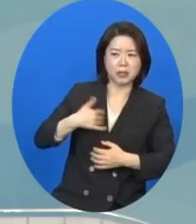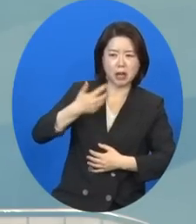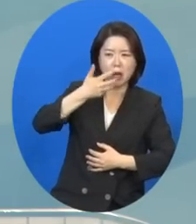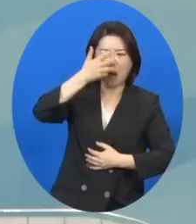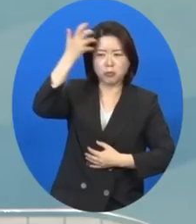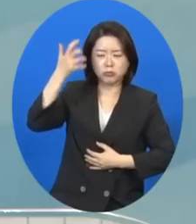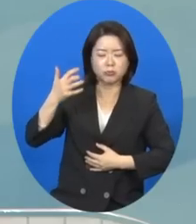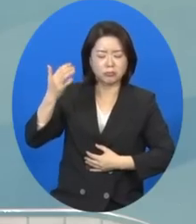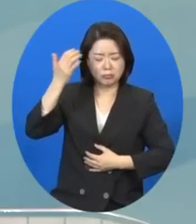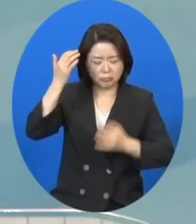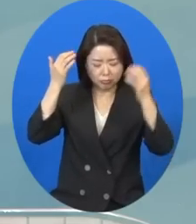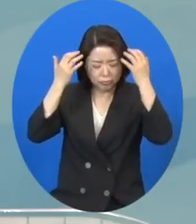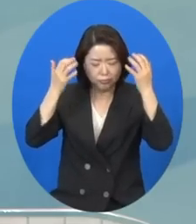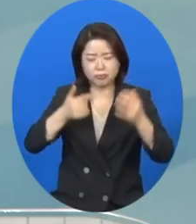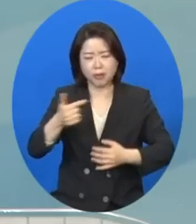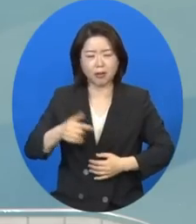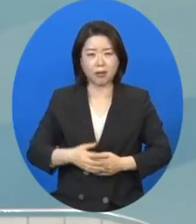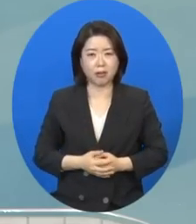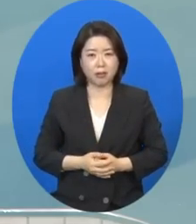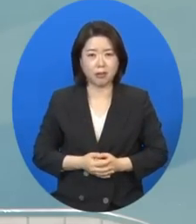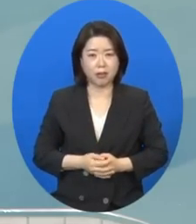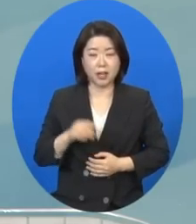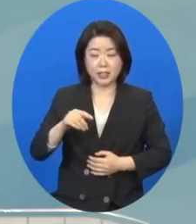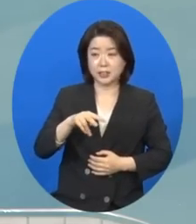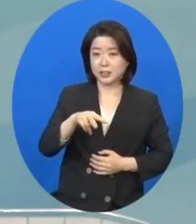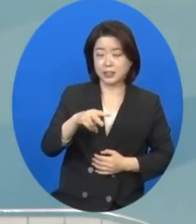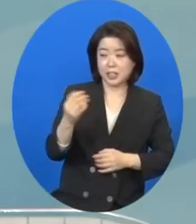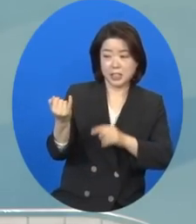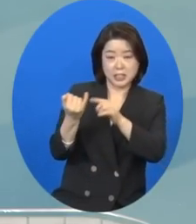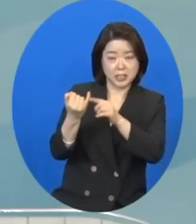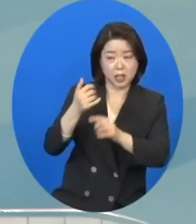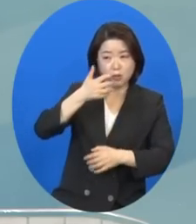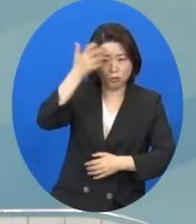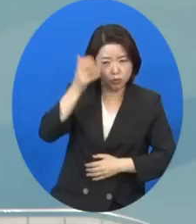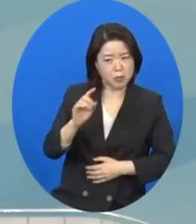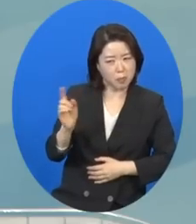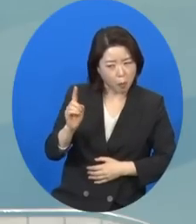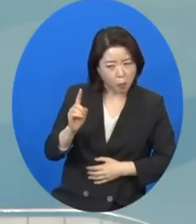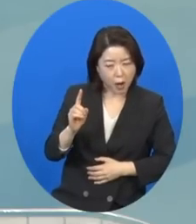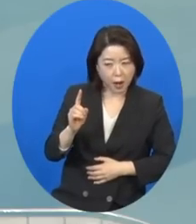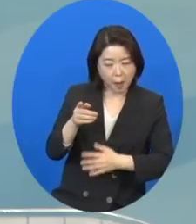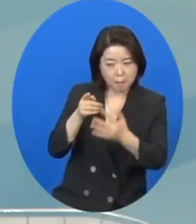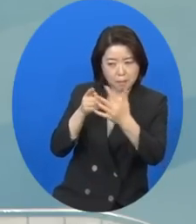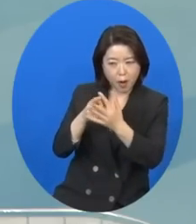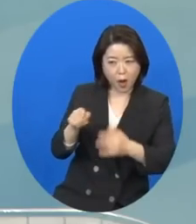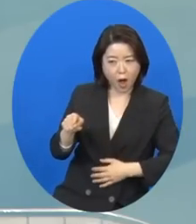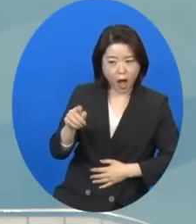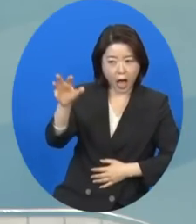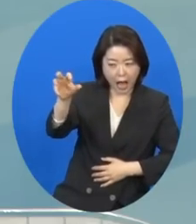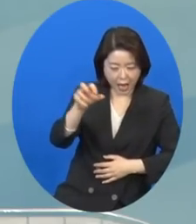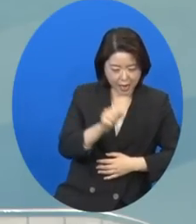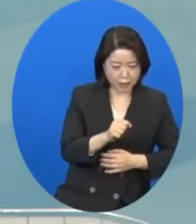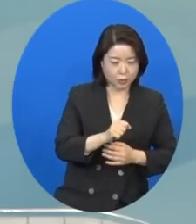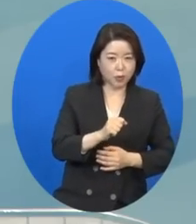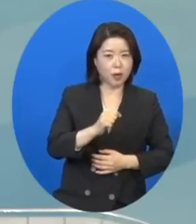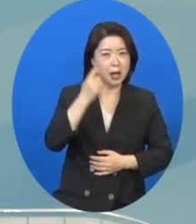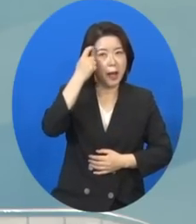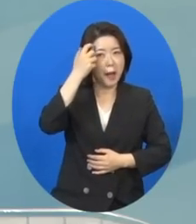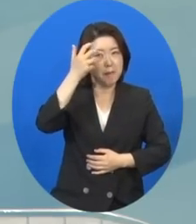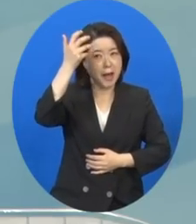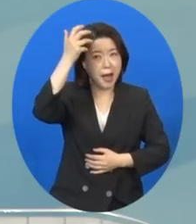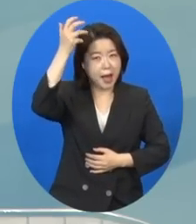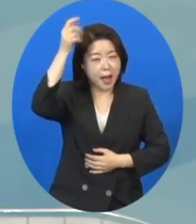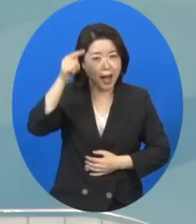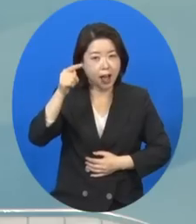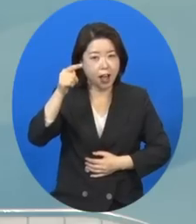그래서 도로 세여지는 그 꿈이 과연 뭐였을까 그거를 단서로 상상력을 발휘한 것이죠 그